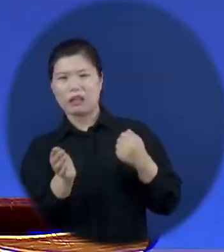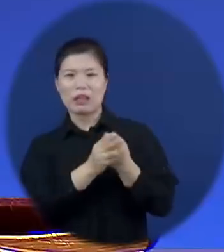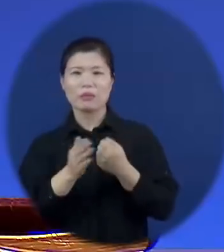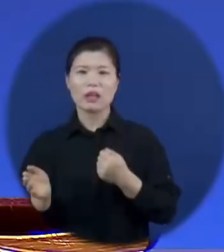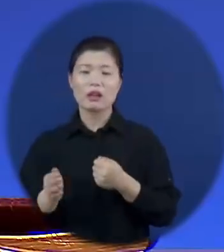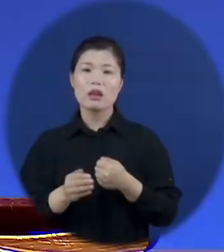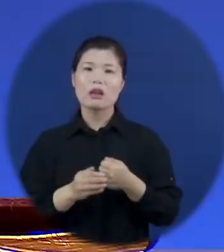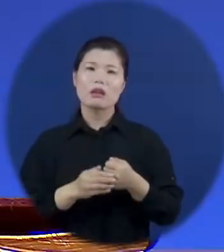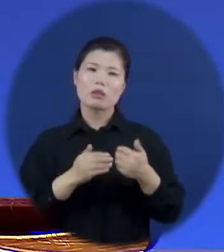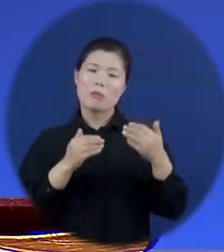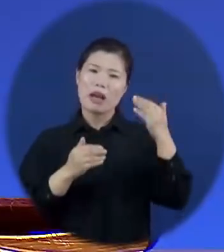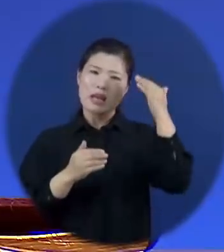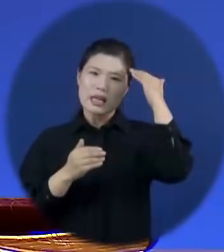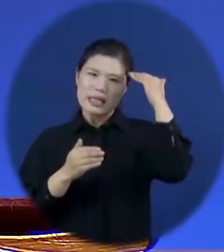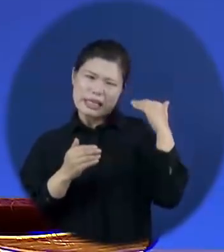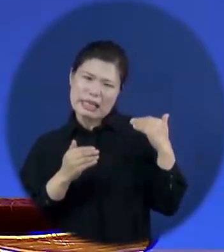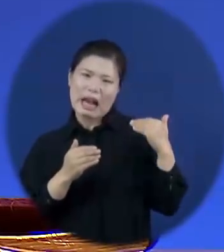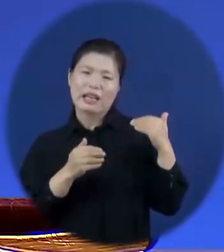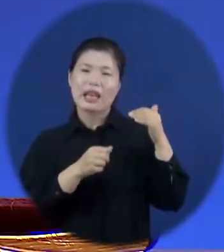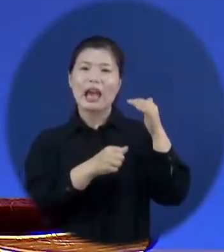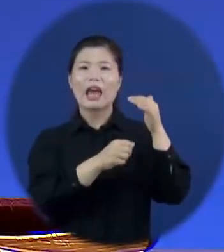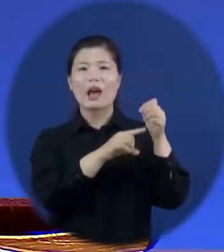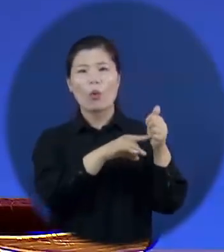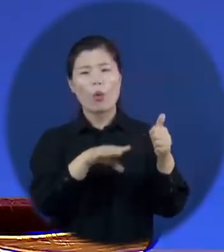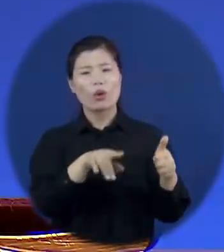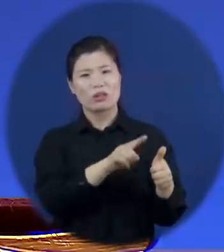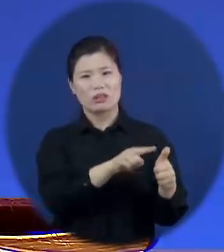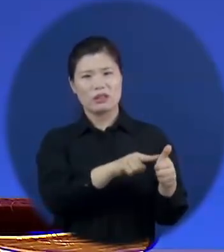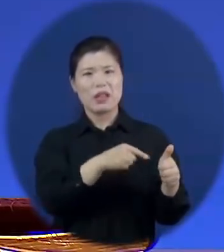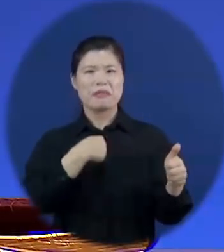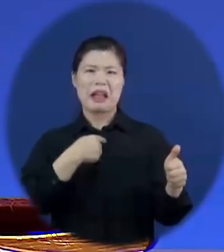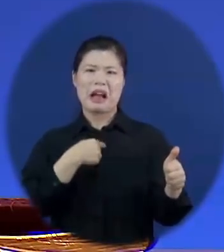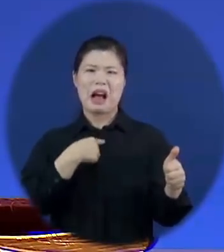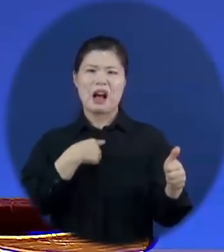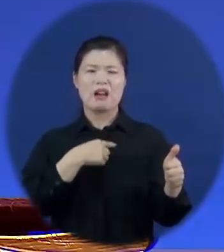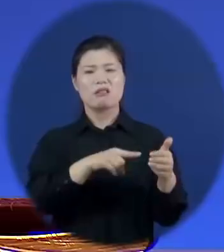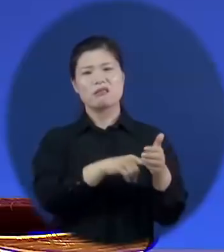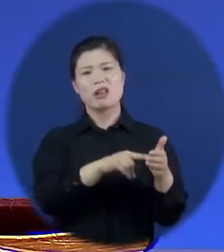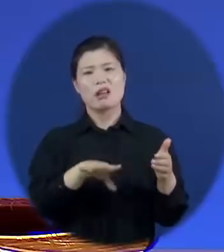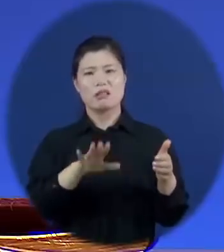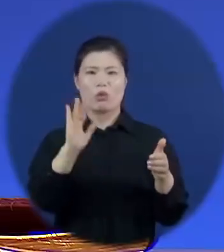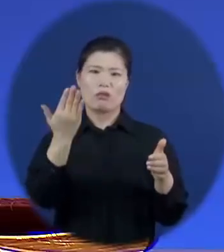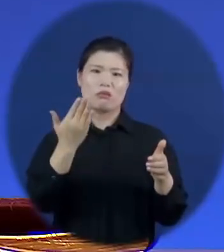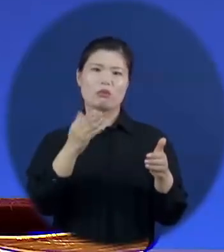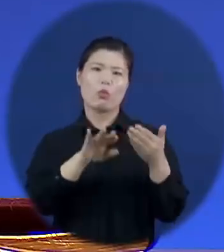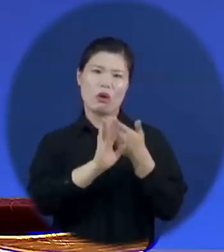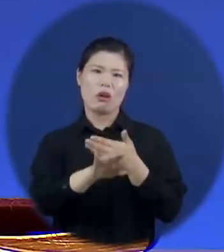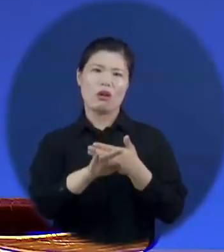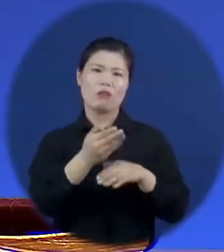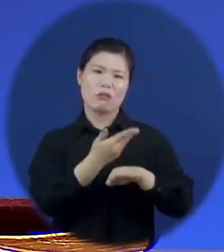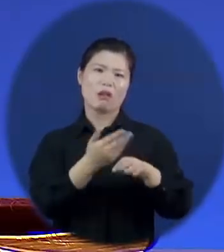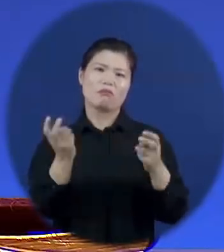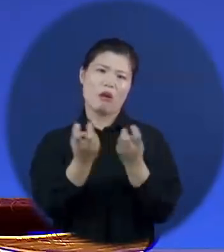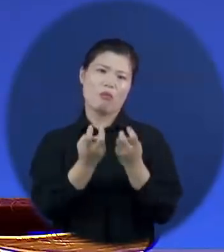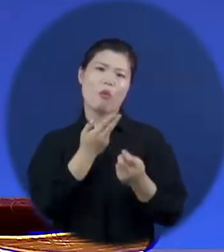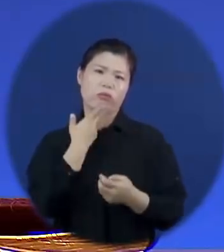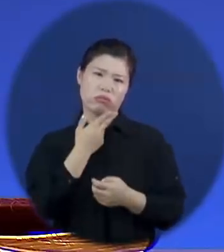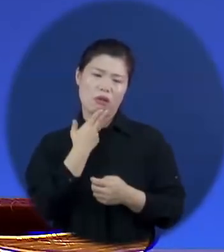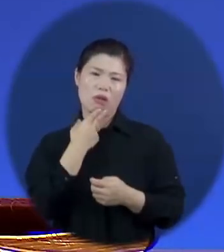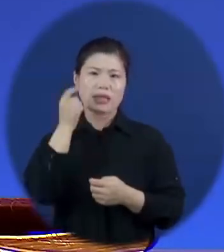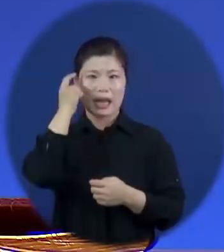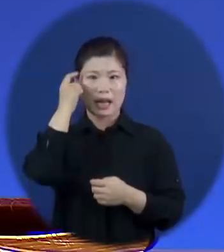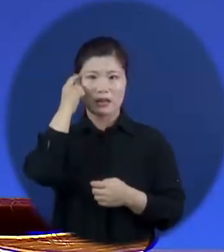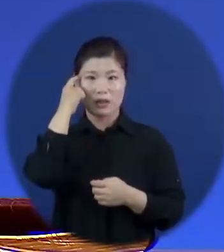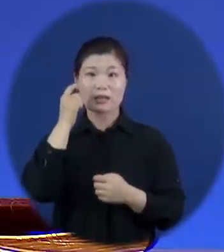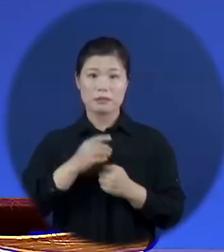삭개오로서는 이 세상을 살아갈 수 있는 방법이 세리가 되는 것 외에는 다른 방법이 없었을지도 모르겠습니다.